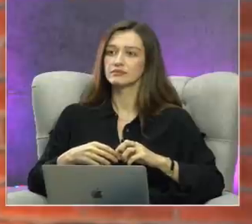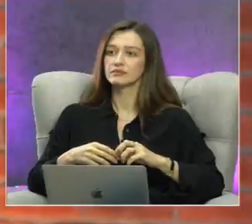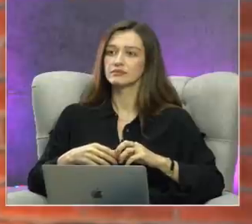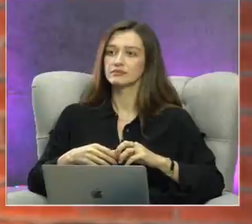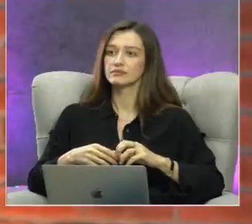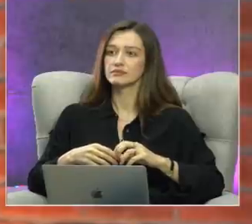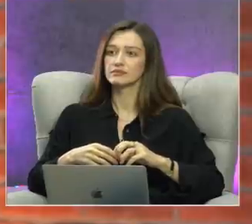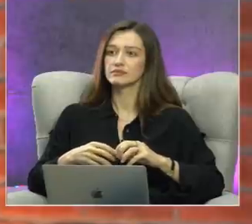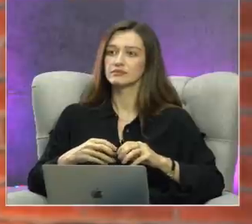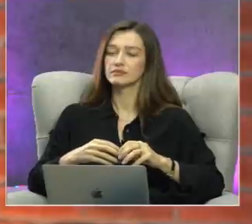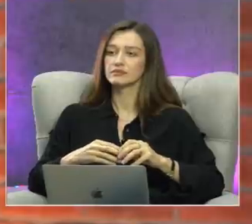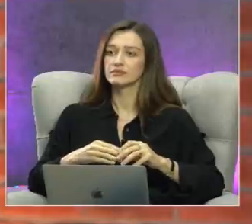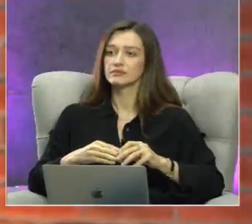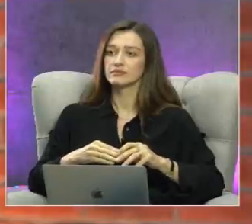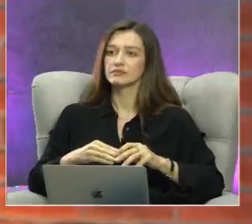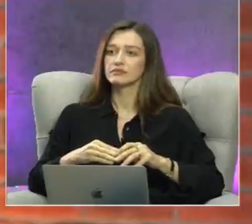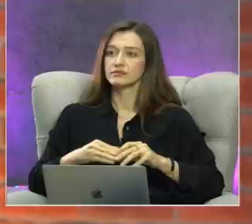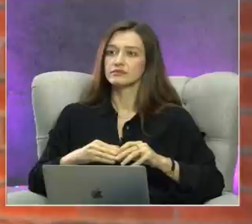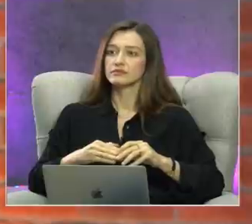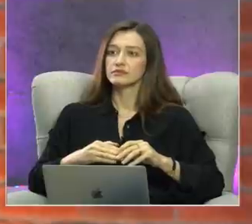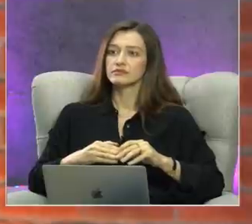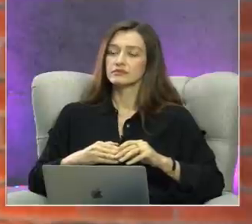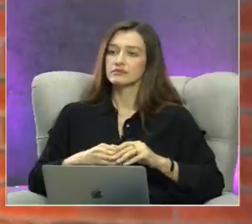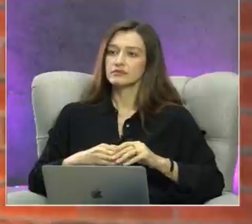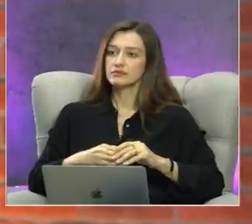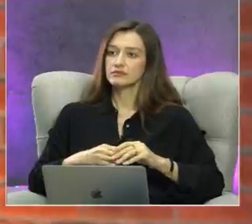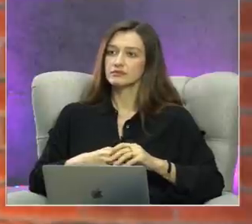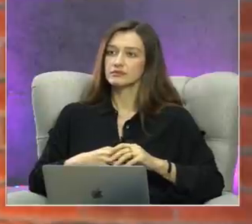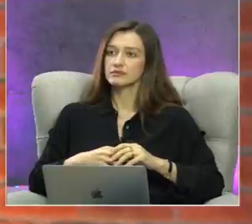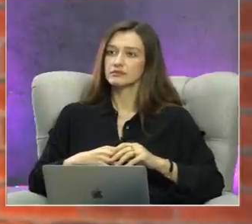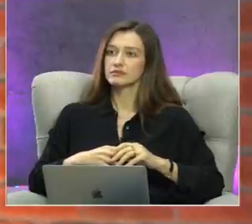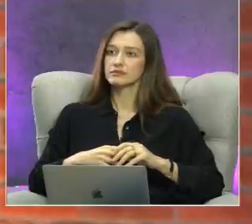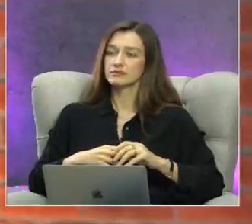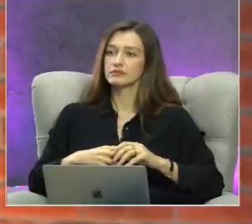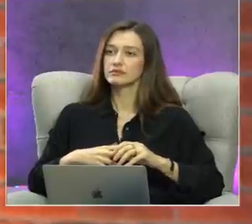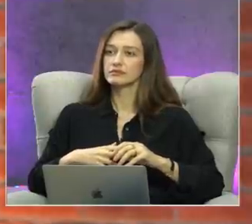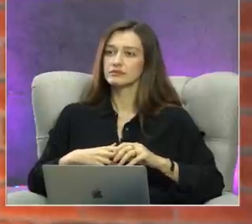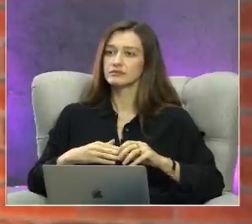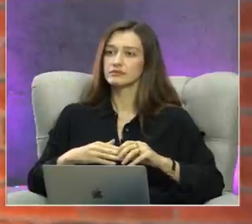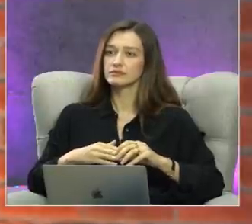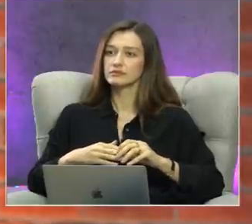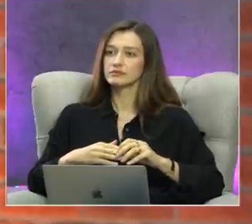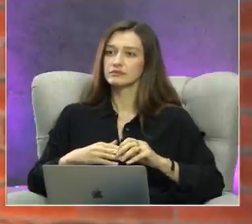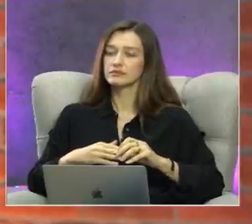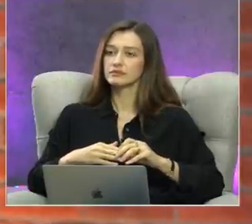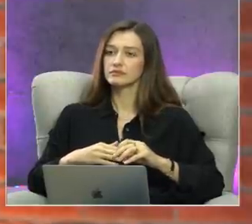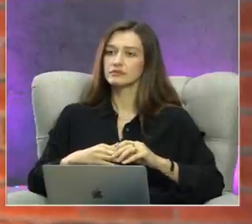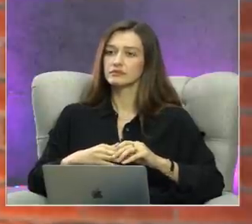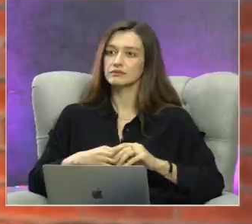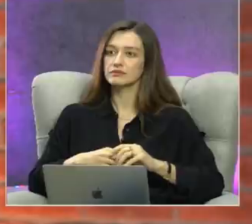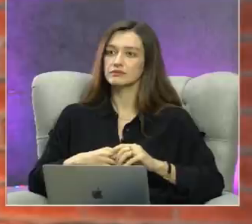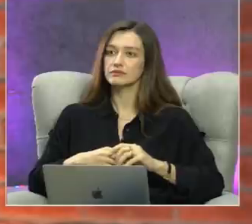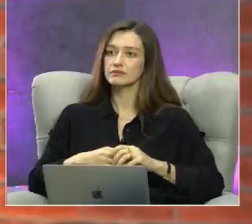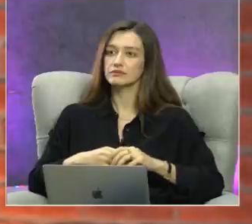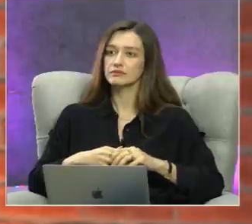cevaplarına inanmayı tercih eden insan gruplarını diğerlerine izole edip ayırmaya yarayan bir takım tekniklere dayanır bu işler. Bu bütün organize